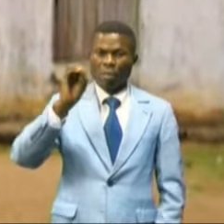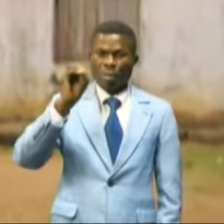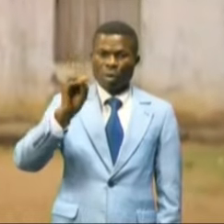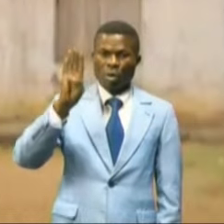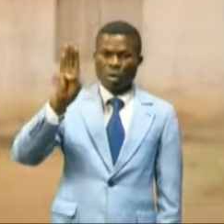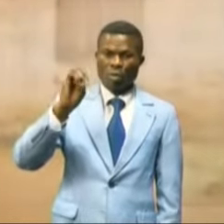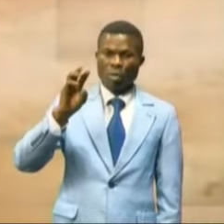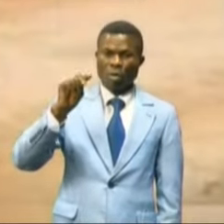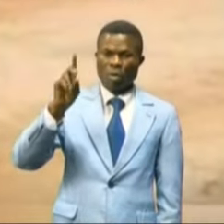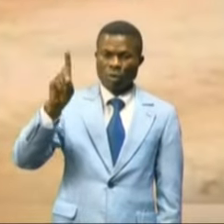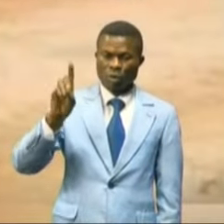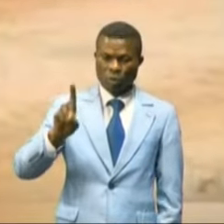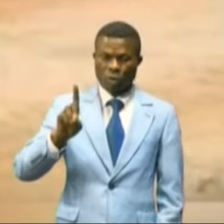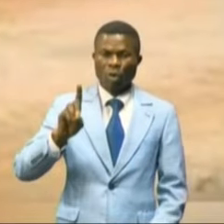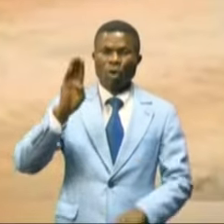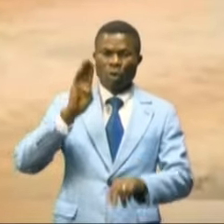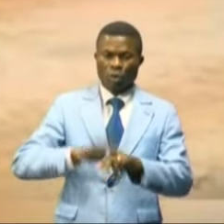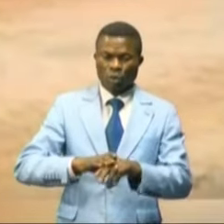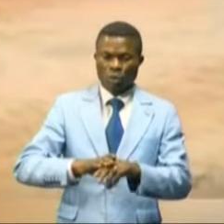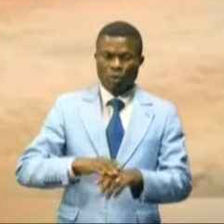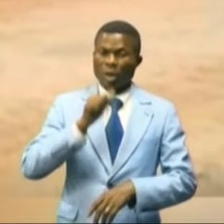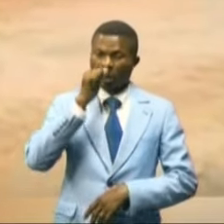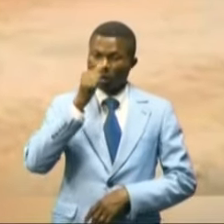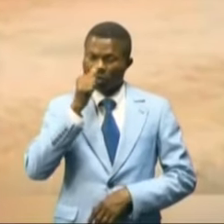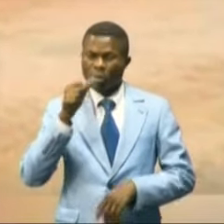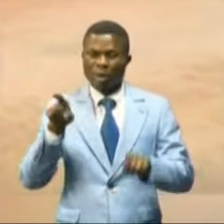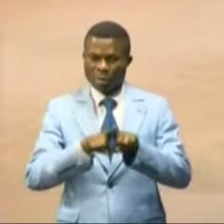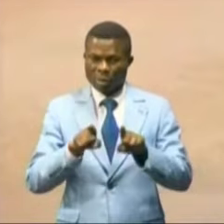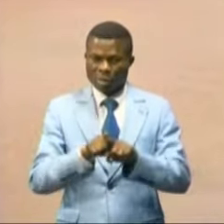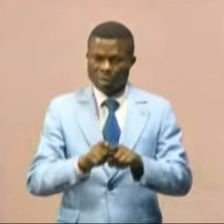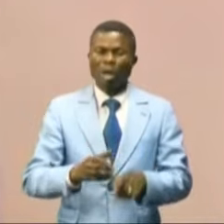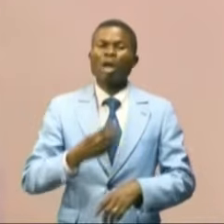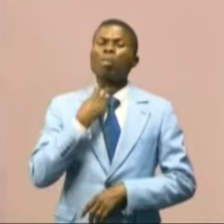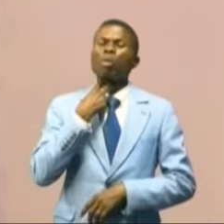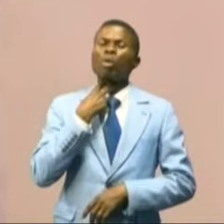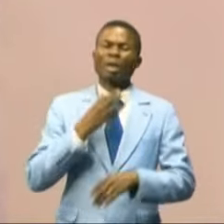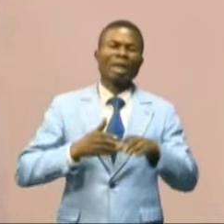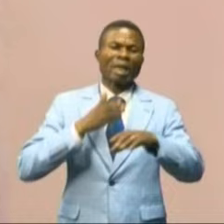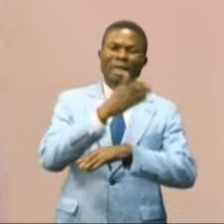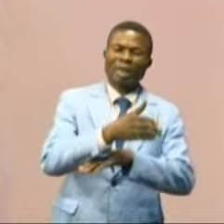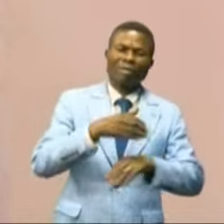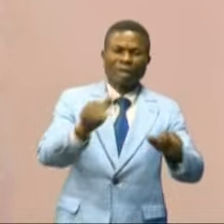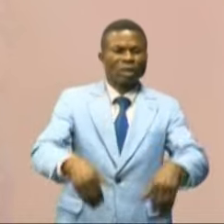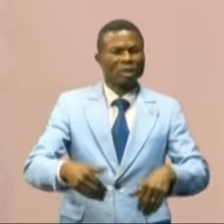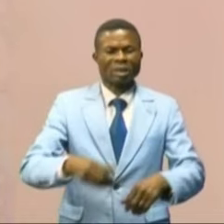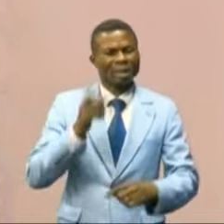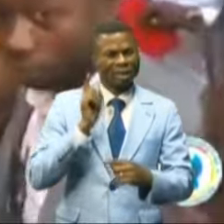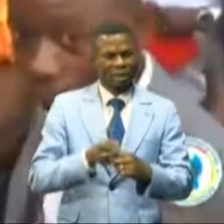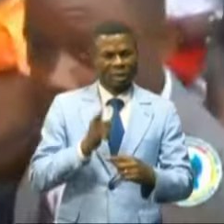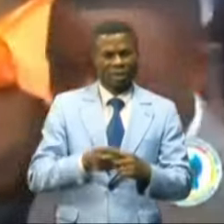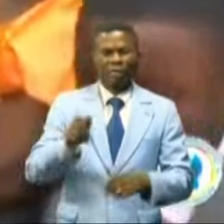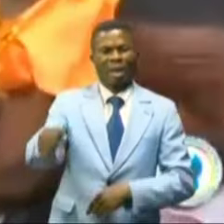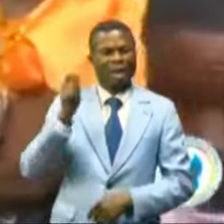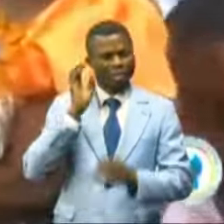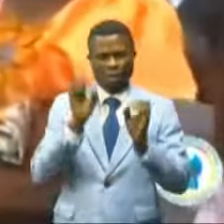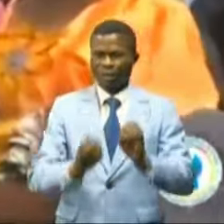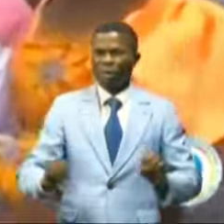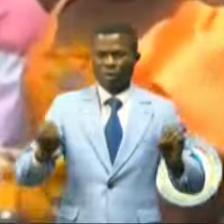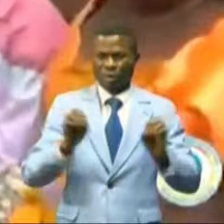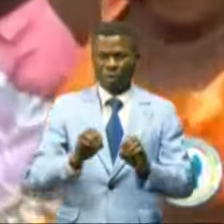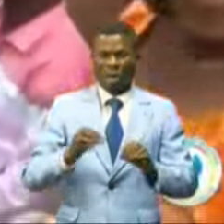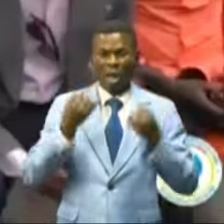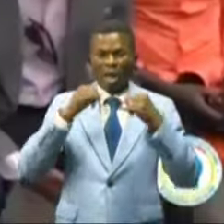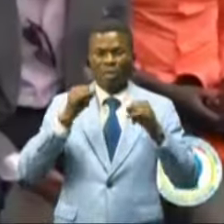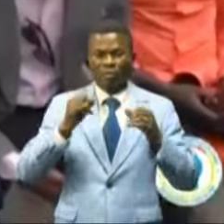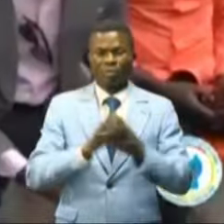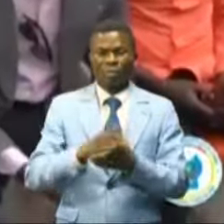de Maïndombe et empêche les habitants de Wini de traverser pour exercer leurs activités champêtres et la pêche. Informé de cette